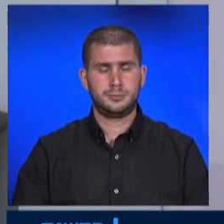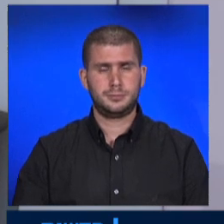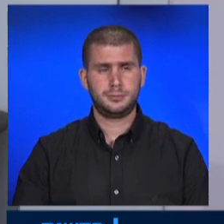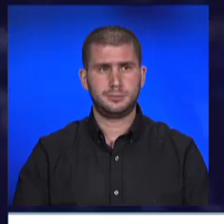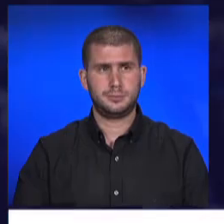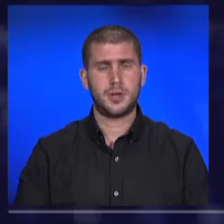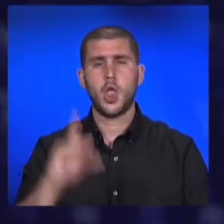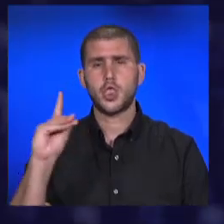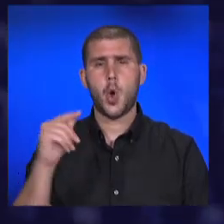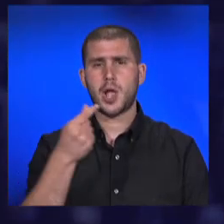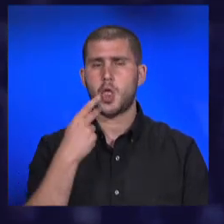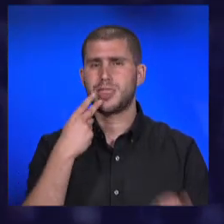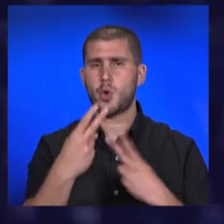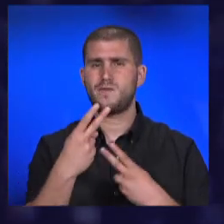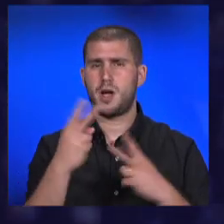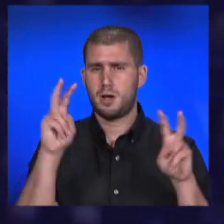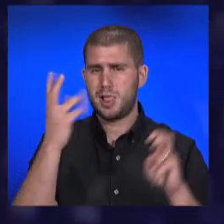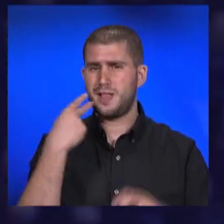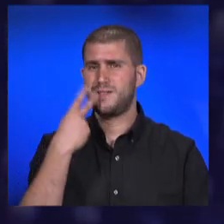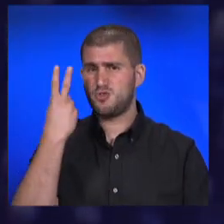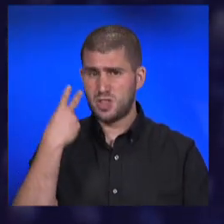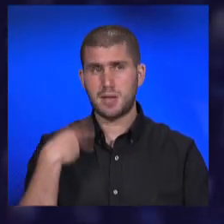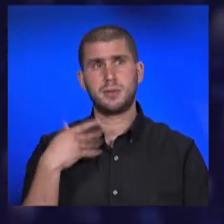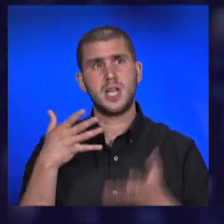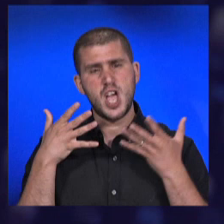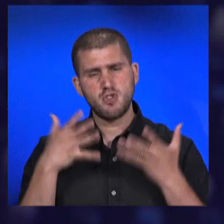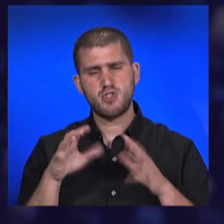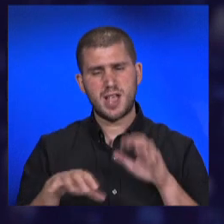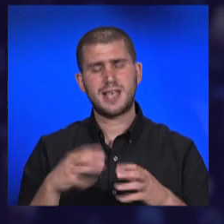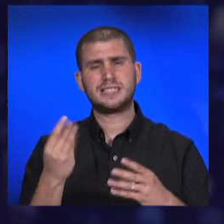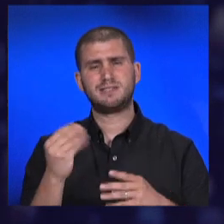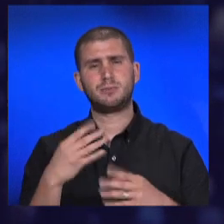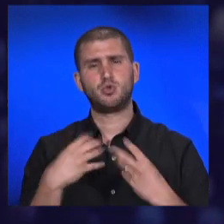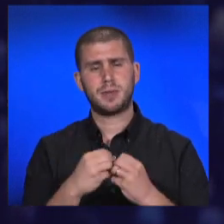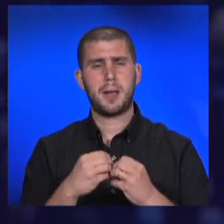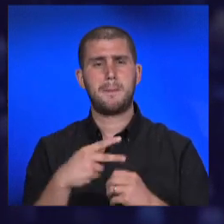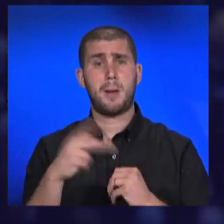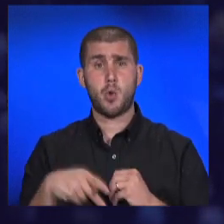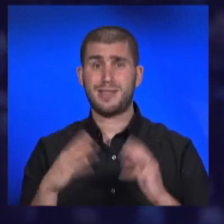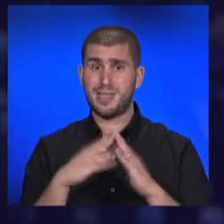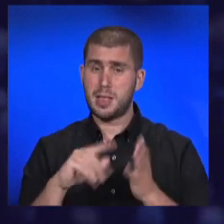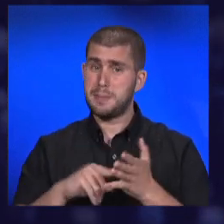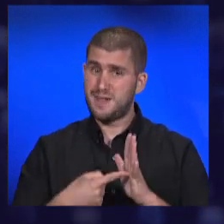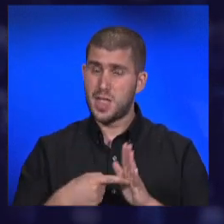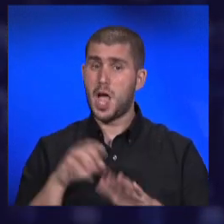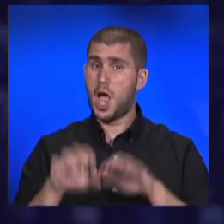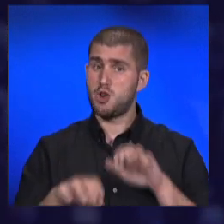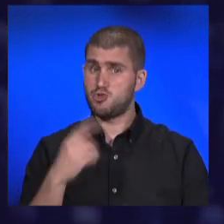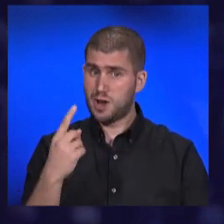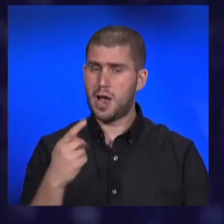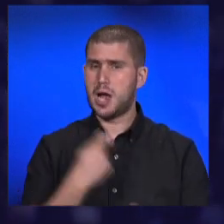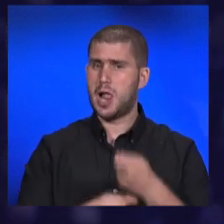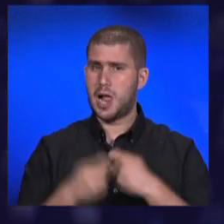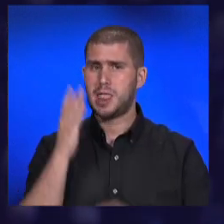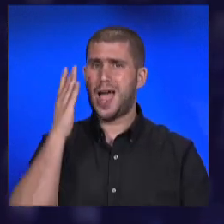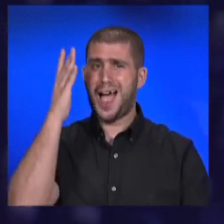דרור גנון מסר בתגובה לפני 2 השקעתי את כספי משפחתי בפרויקט נדלן, מתוך כוונה שההשקעה הזאת תהיה כלכלית